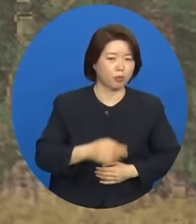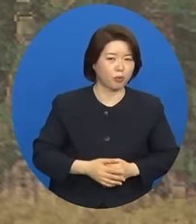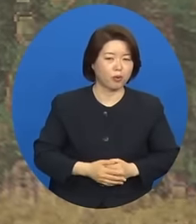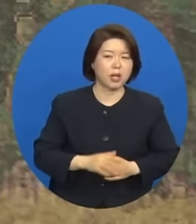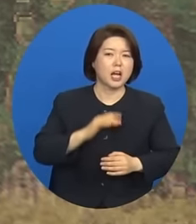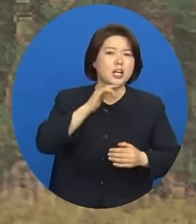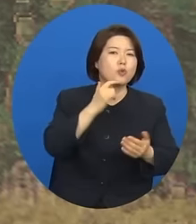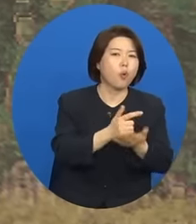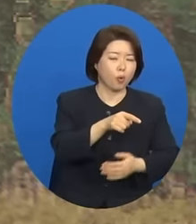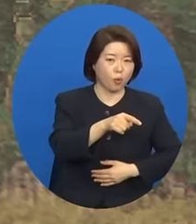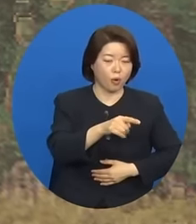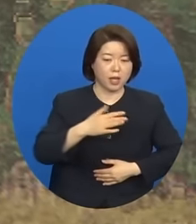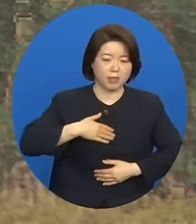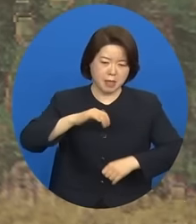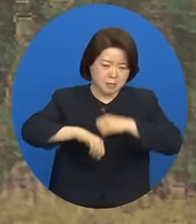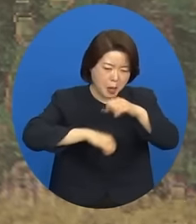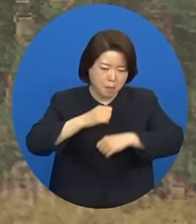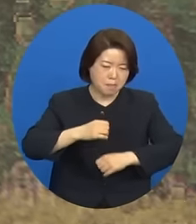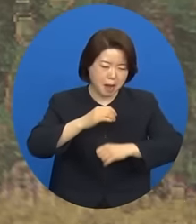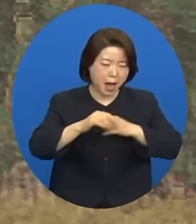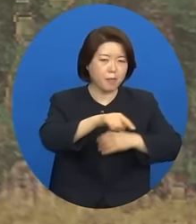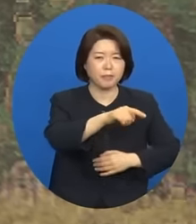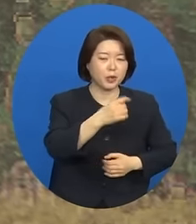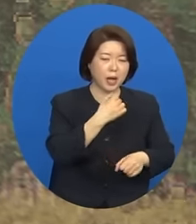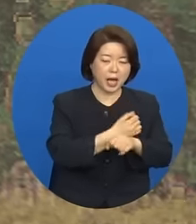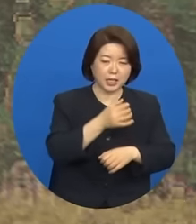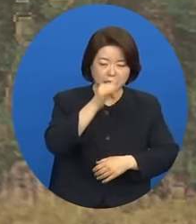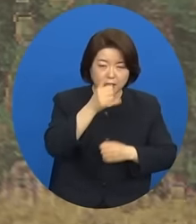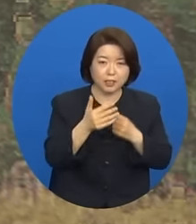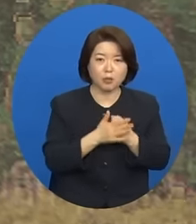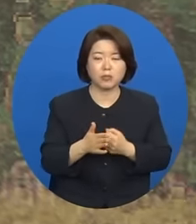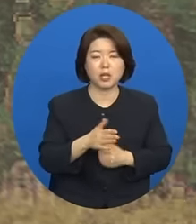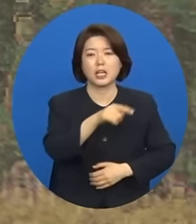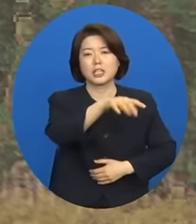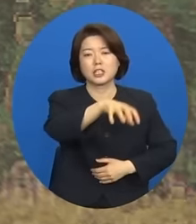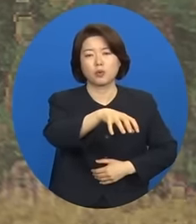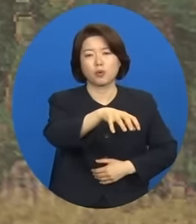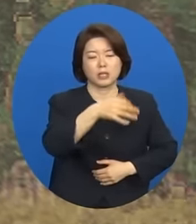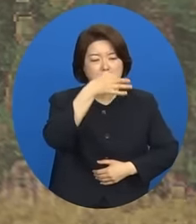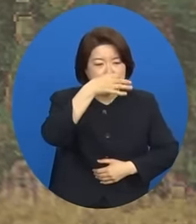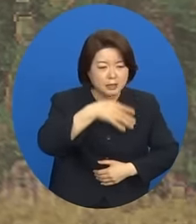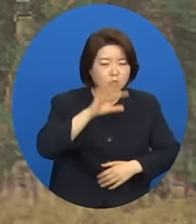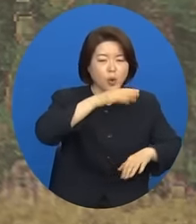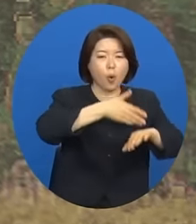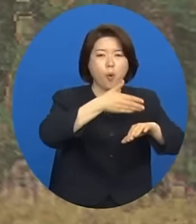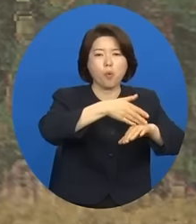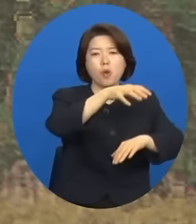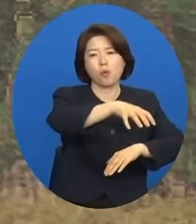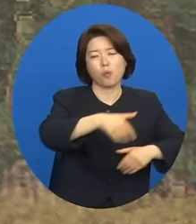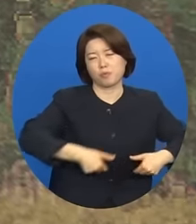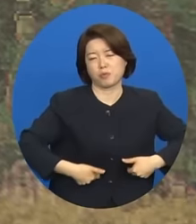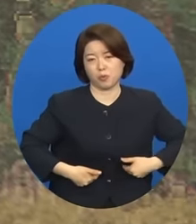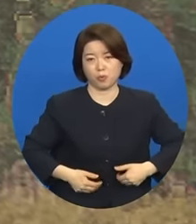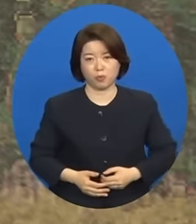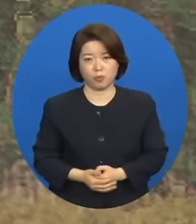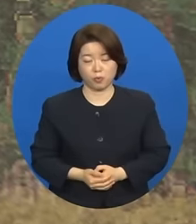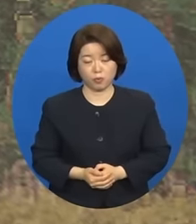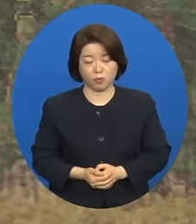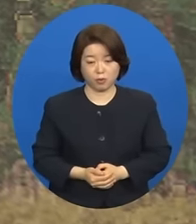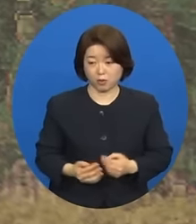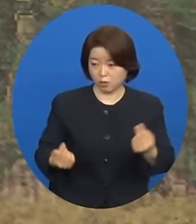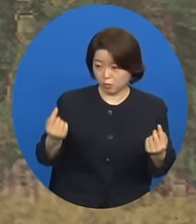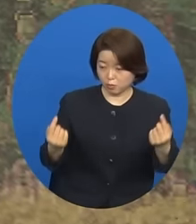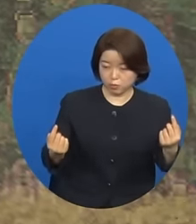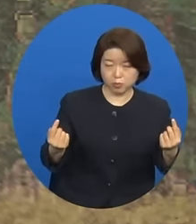뜻대로 하려고 하죠. 그러니까 뭐가 필요한 거예요? 바단 아람이 필요한 거예요. 그러니까 여러분 속성 한번 보세요. 내가 이삭에